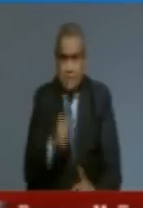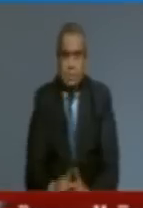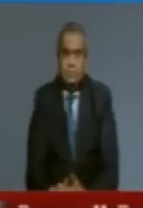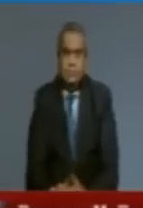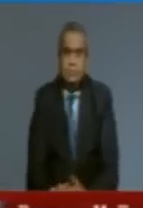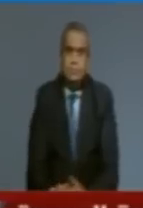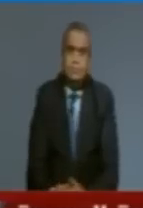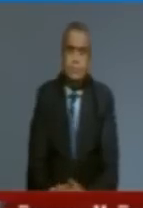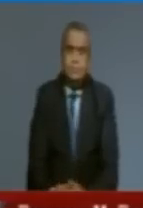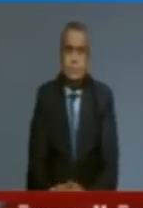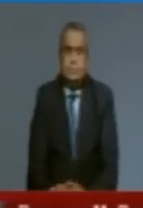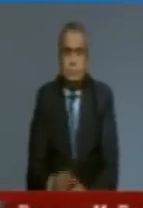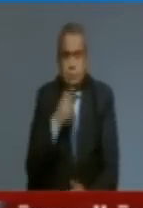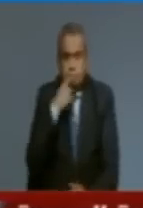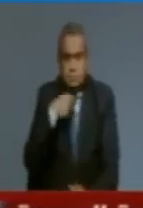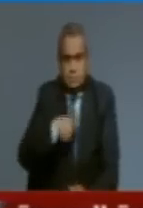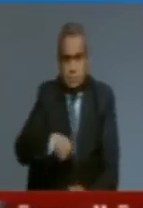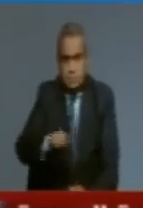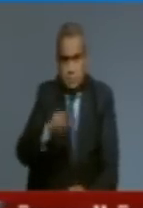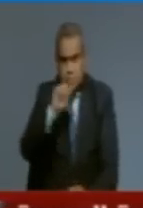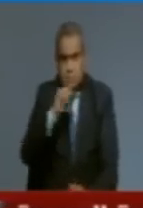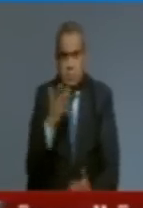من خلال تقديم